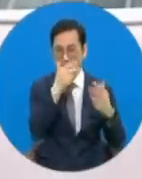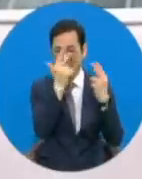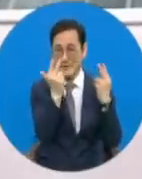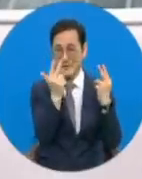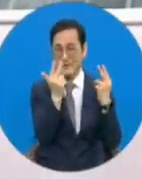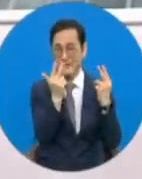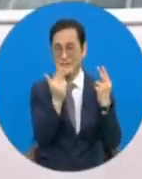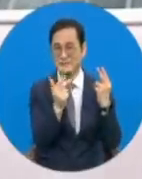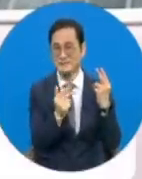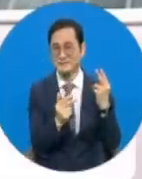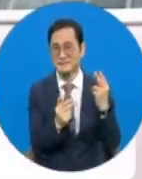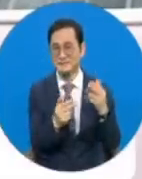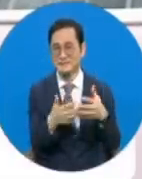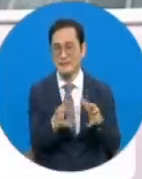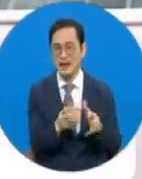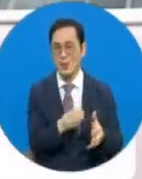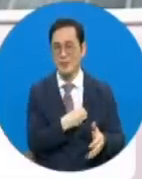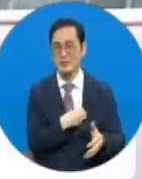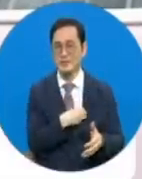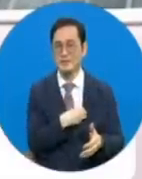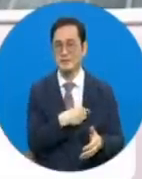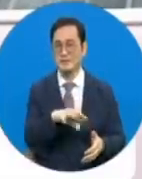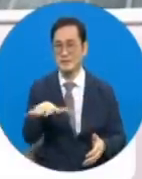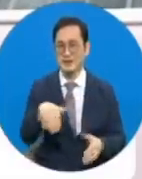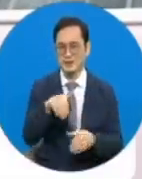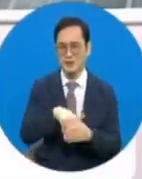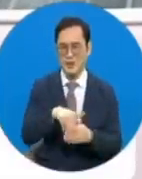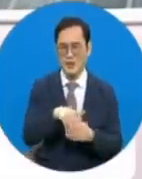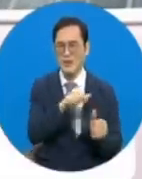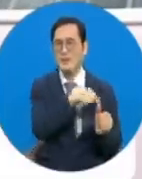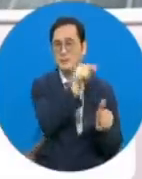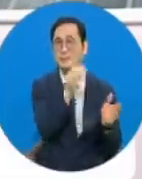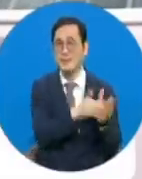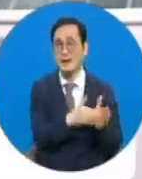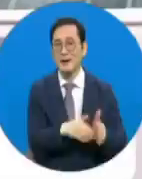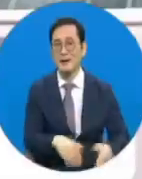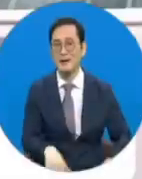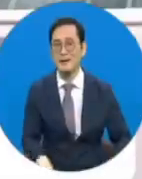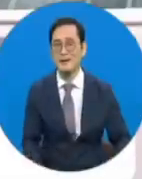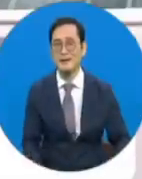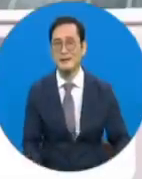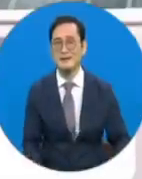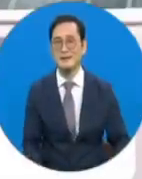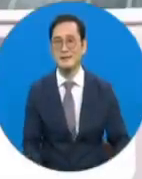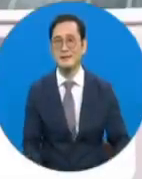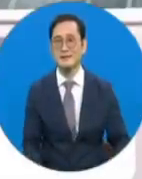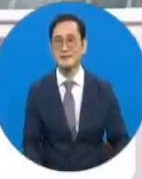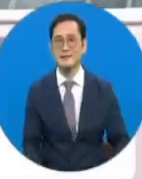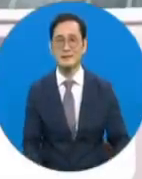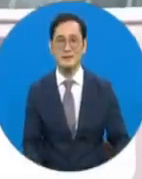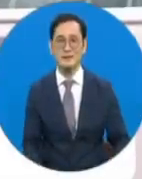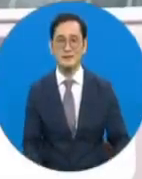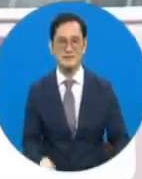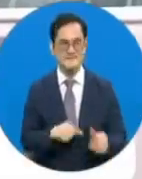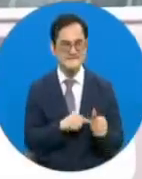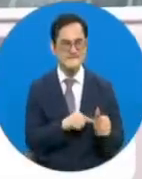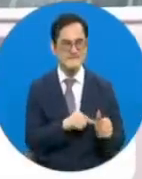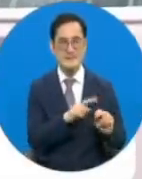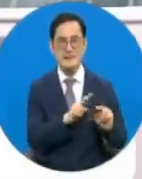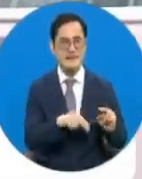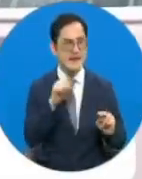대표는 어쨌든 당원들의 손에 의해서 뽑힌 그런 권력 아니겠습니까? 따라서 지금 이걸 무리하게